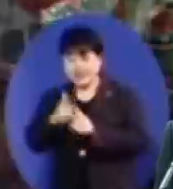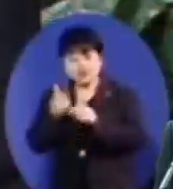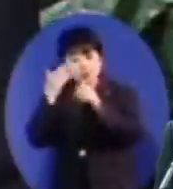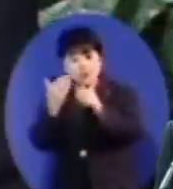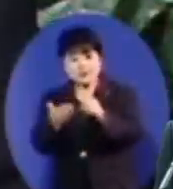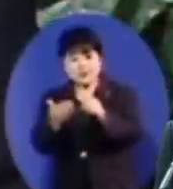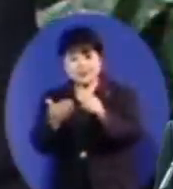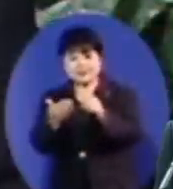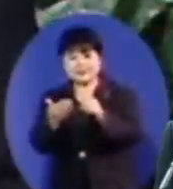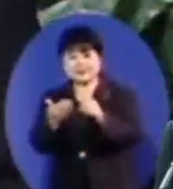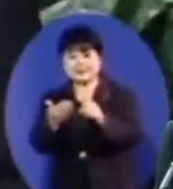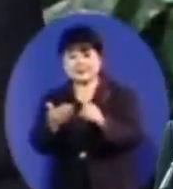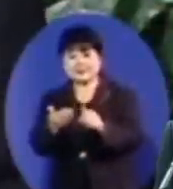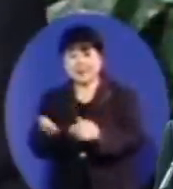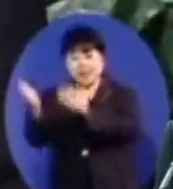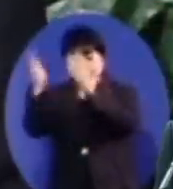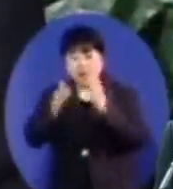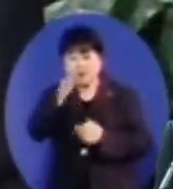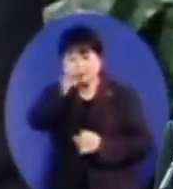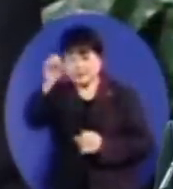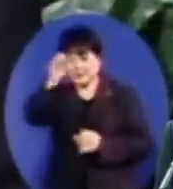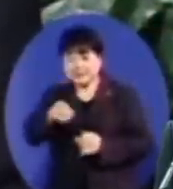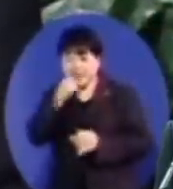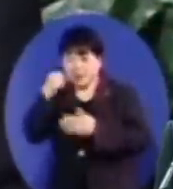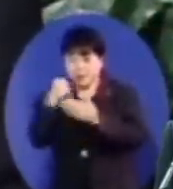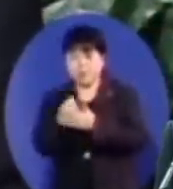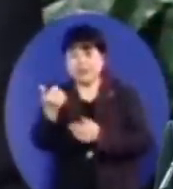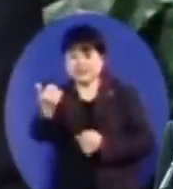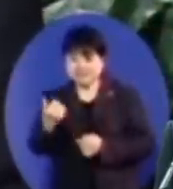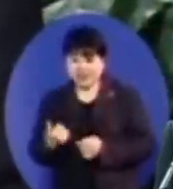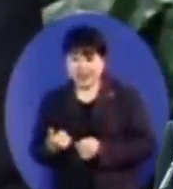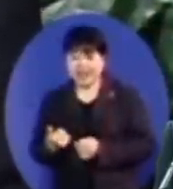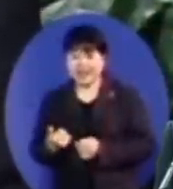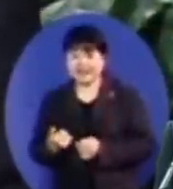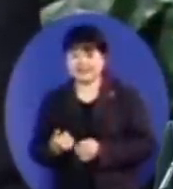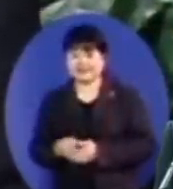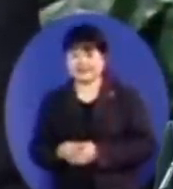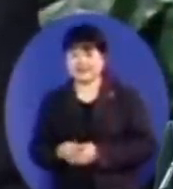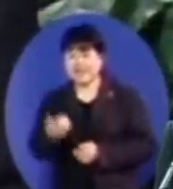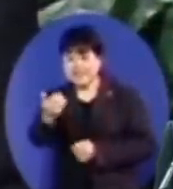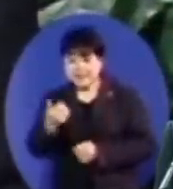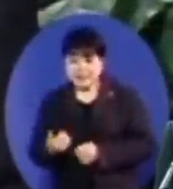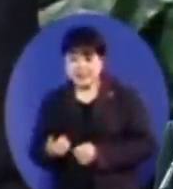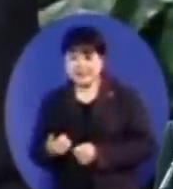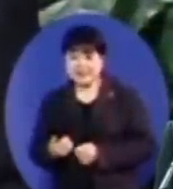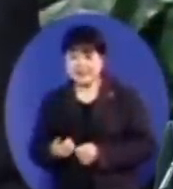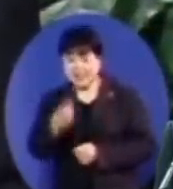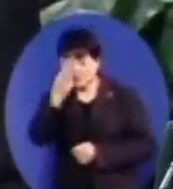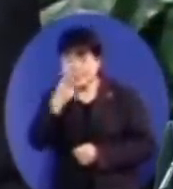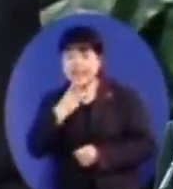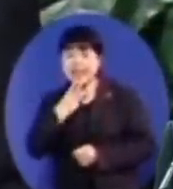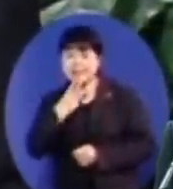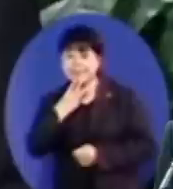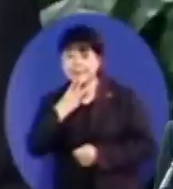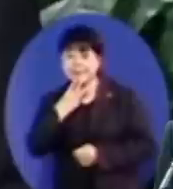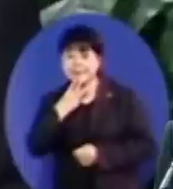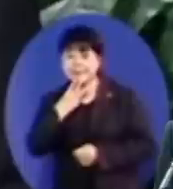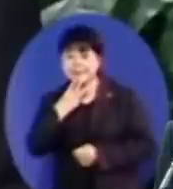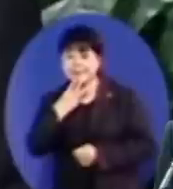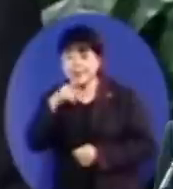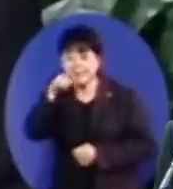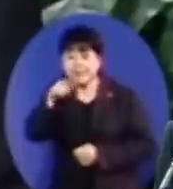예수님께서는 갈보리 십자가에 못 박히기 전에 이미 예루살렘의